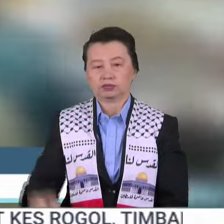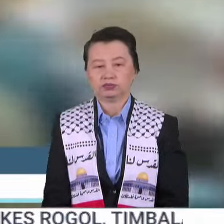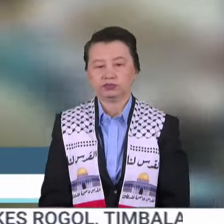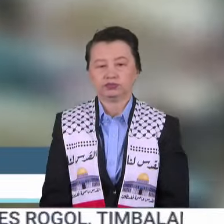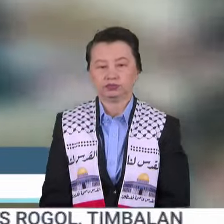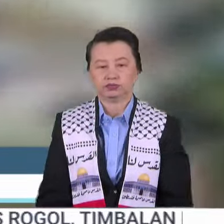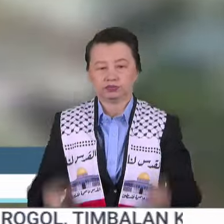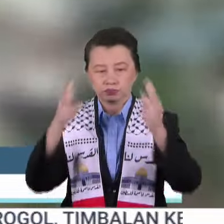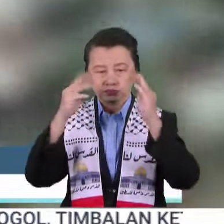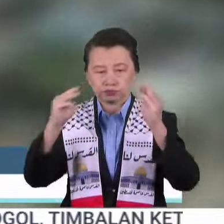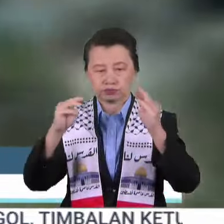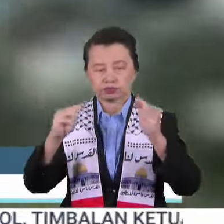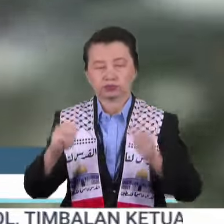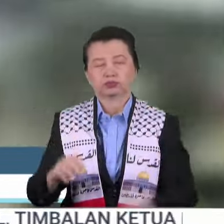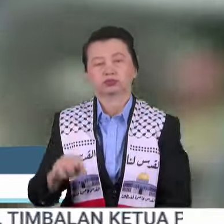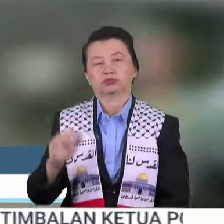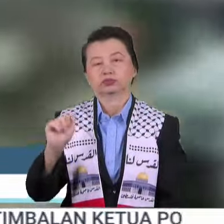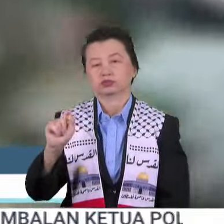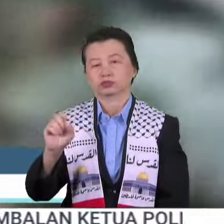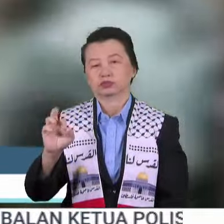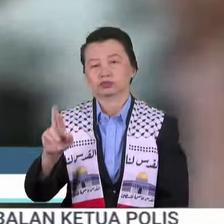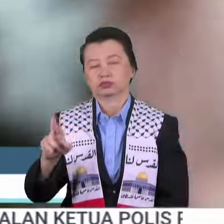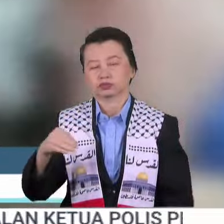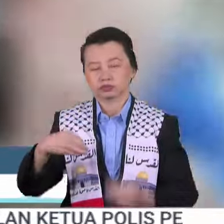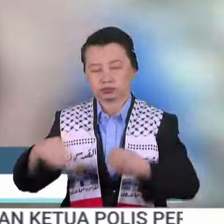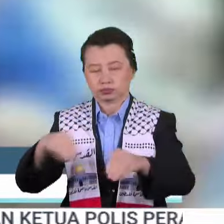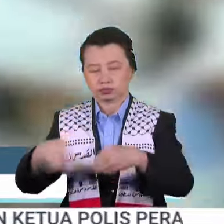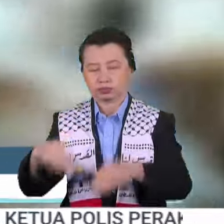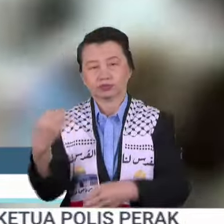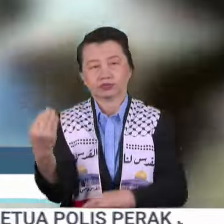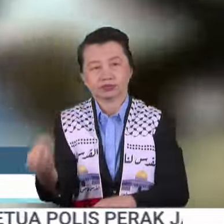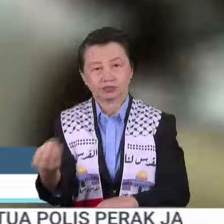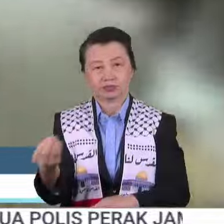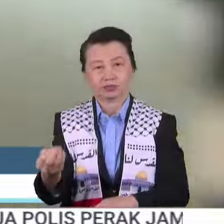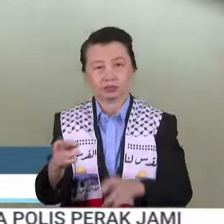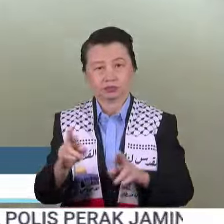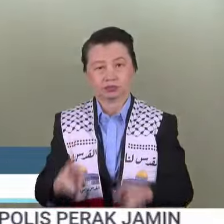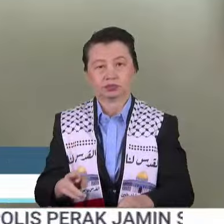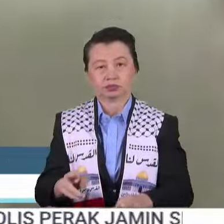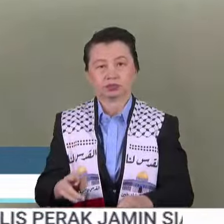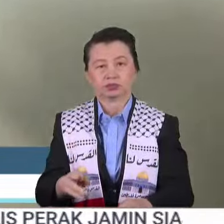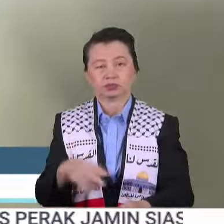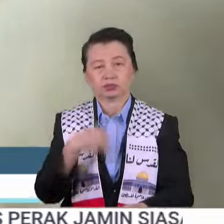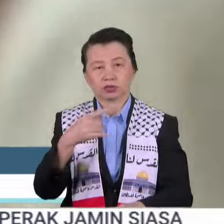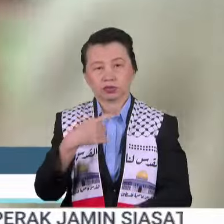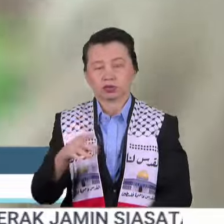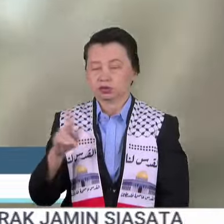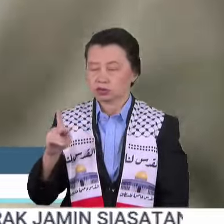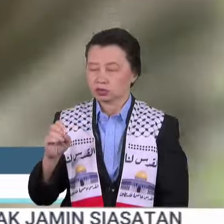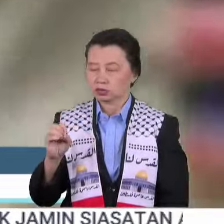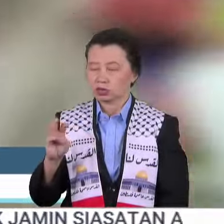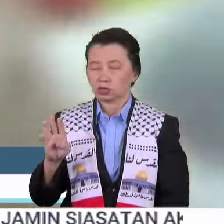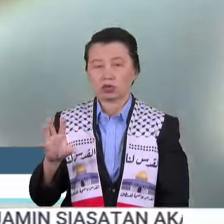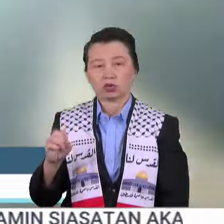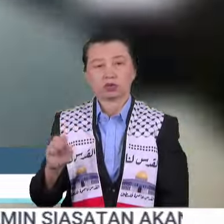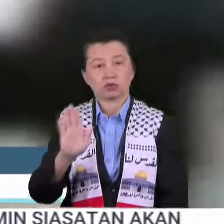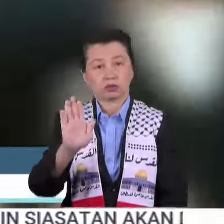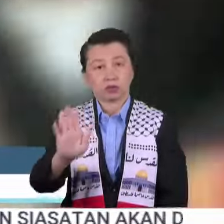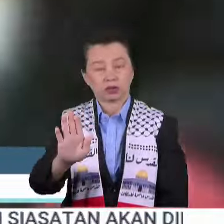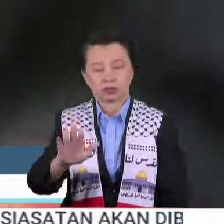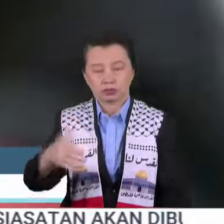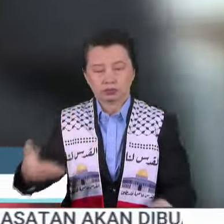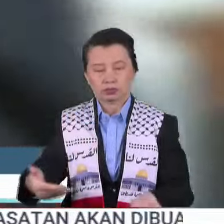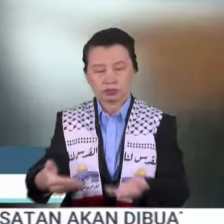Menurut pengurus Agro Bazar Rakyat Burung Guan, Wan Muhammad Syafizan Wanan, combo madani yang diperkenalkan